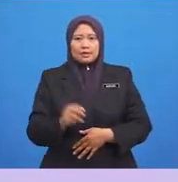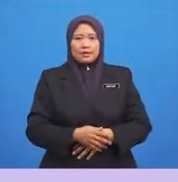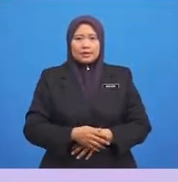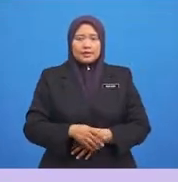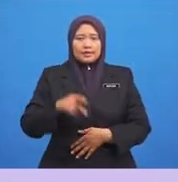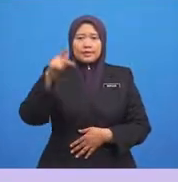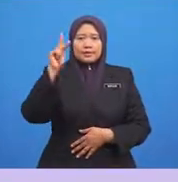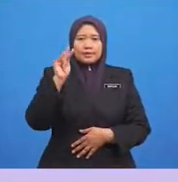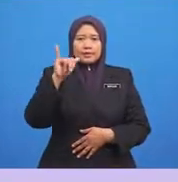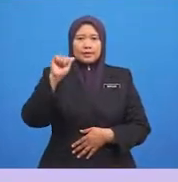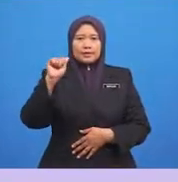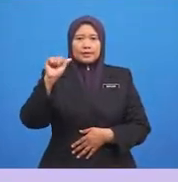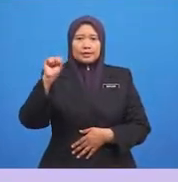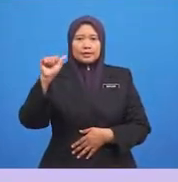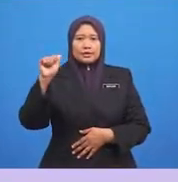kiasan,